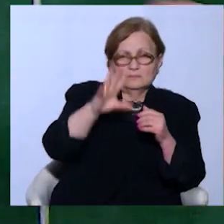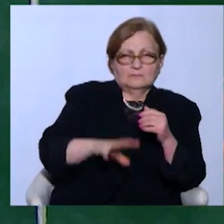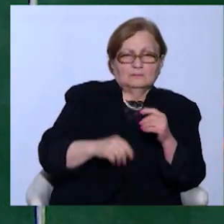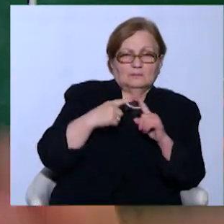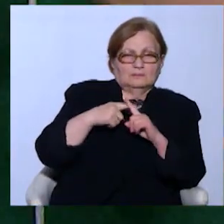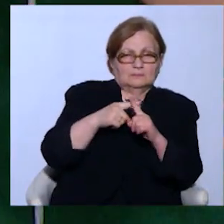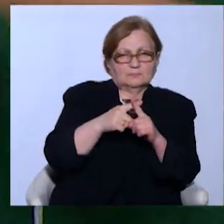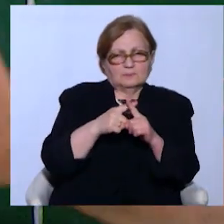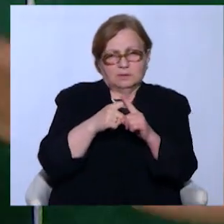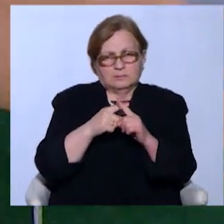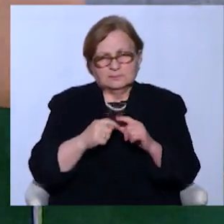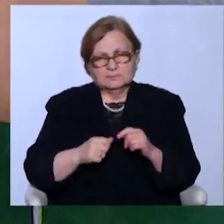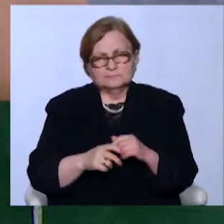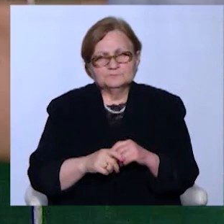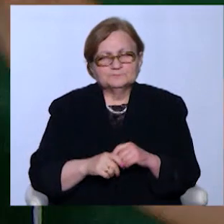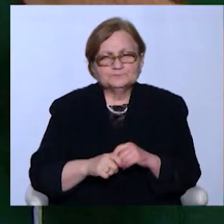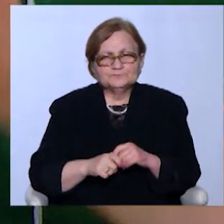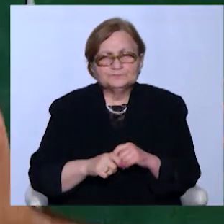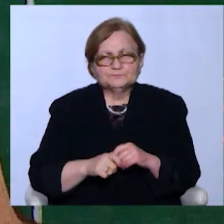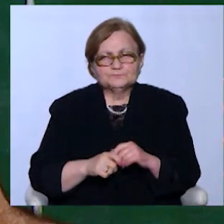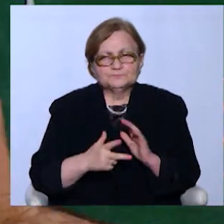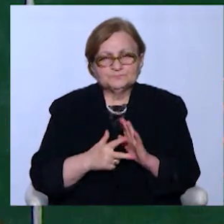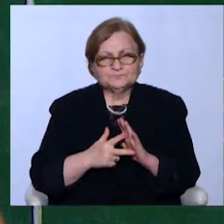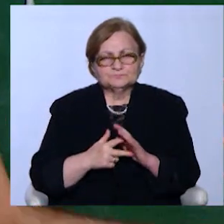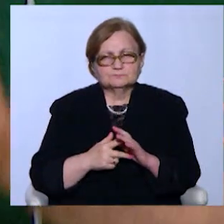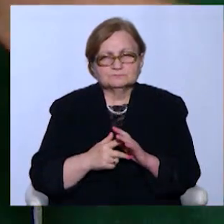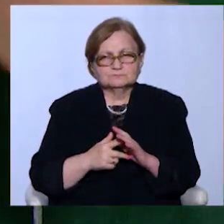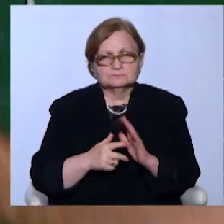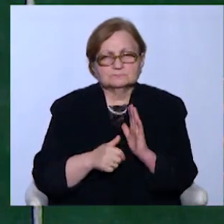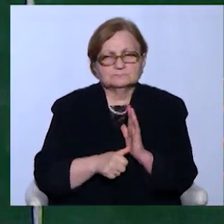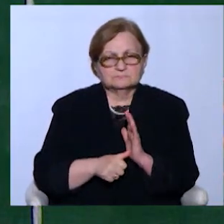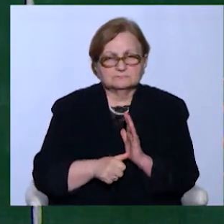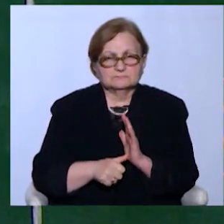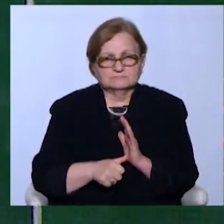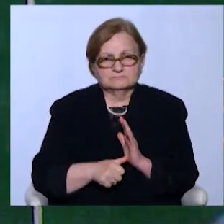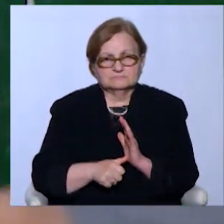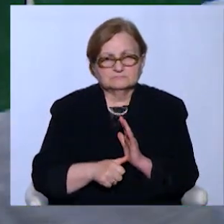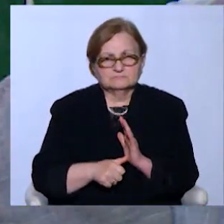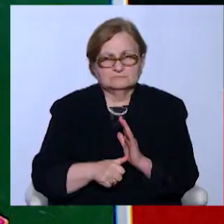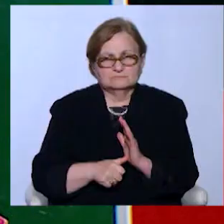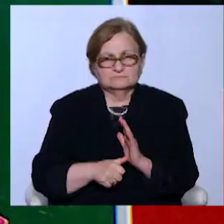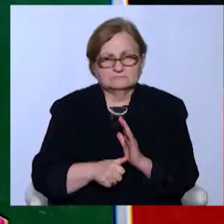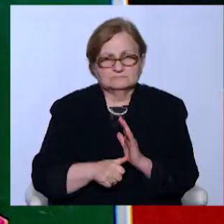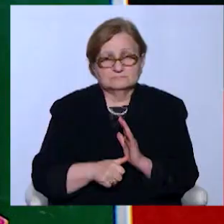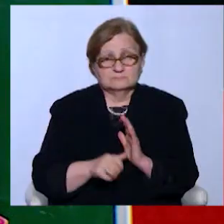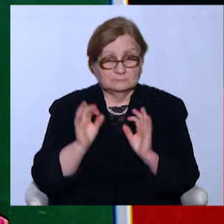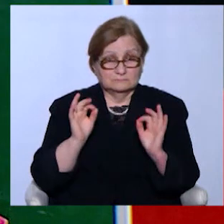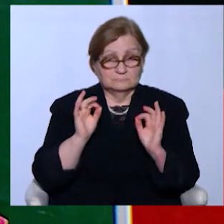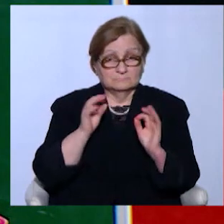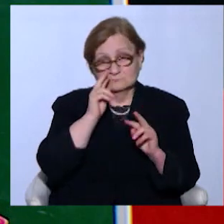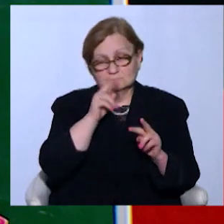აბა შევკრიბოთ. 8 6 დააკვირდით, სწორად